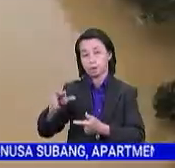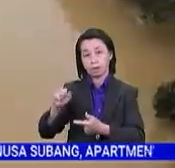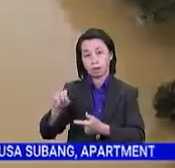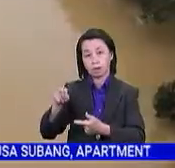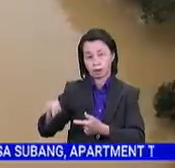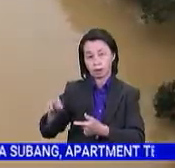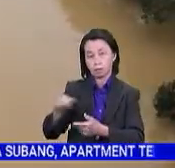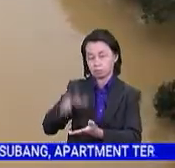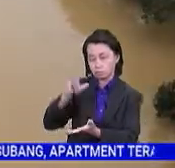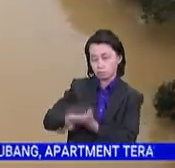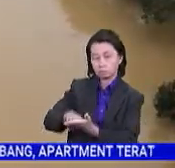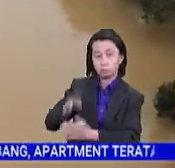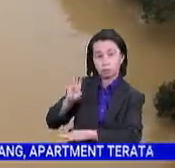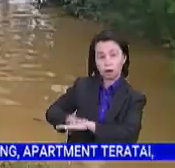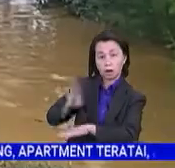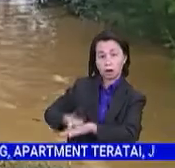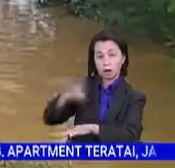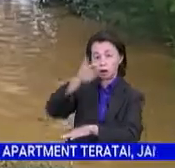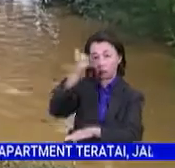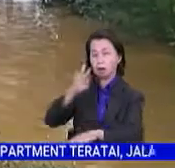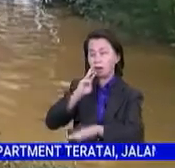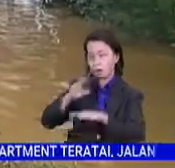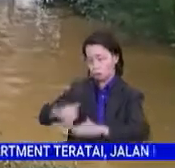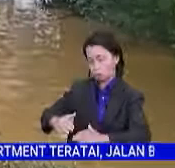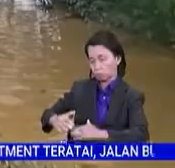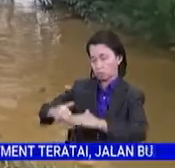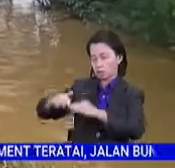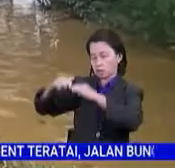dalam status amaran berikutan kenaikan paras air